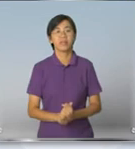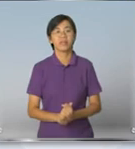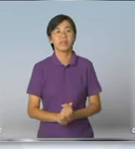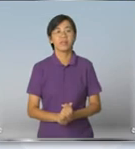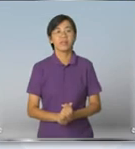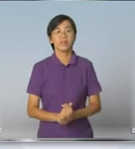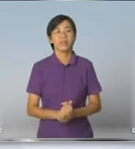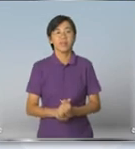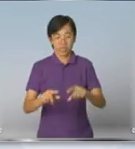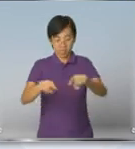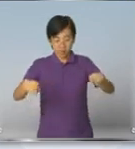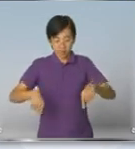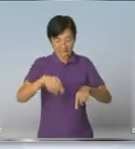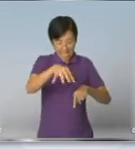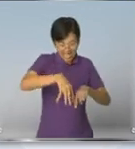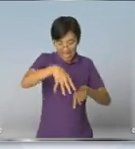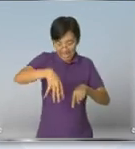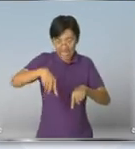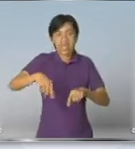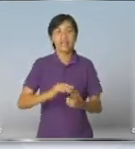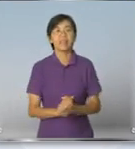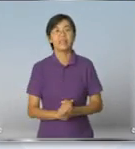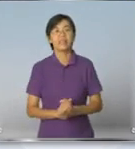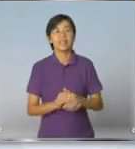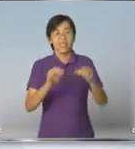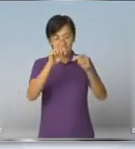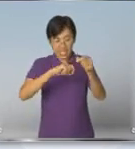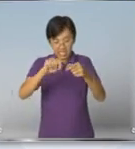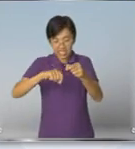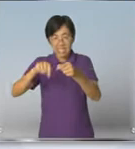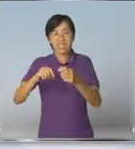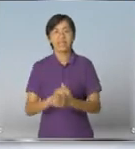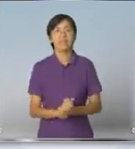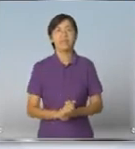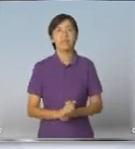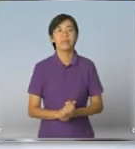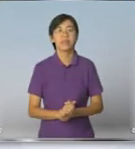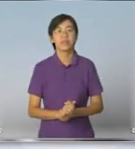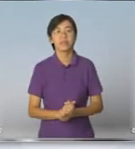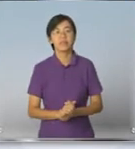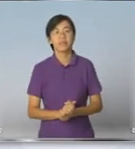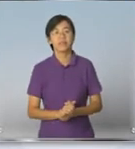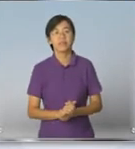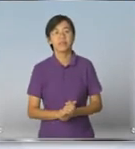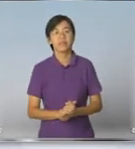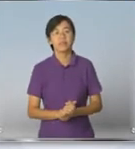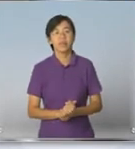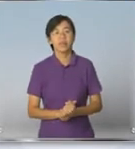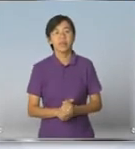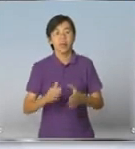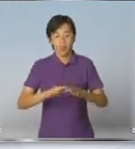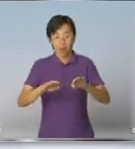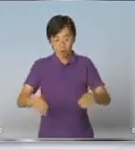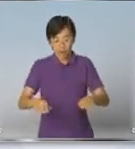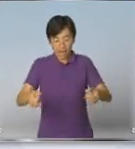ต้องมีรูให้ตัว แบบ แป้งสัมผัสใช่ต้องฉีกออกมาน ะครับนี่คือการฉีกมือเพื่อให้ไอ้น้ำมันขึ้นได้ส